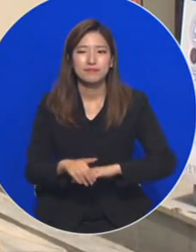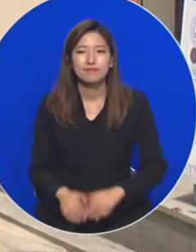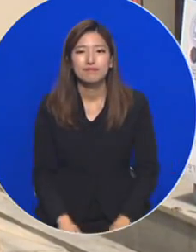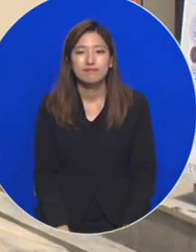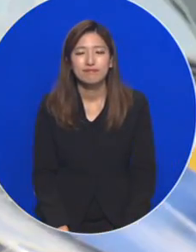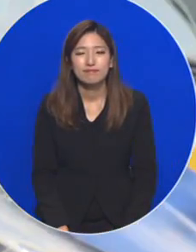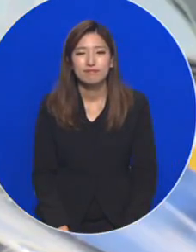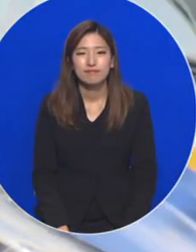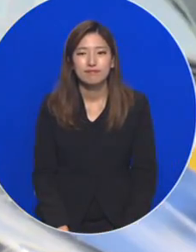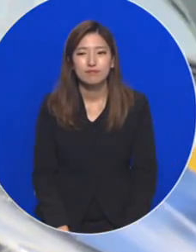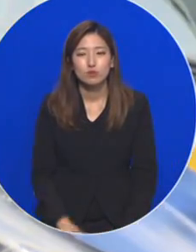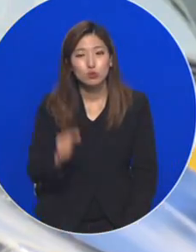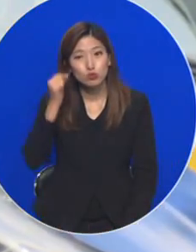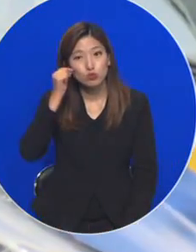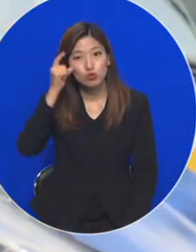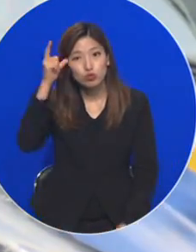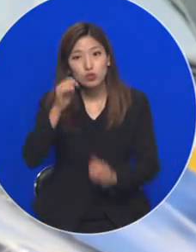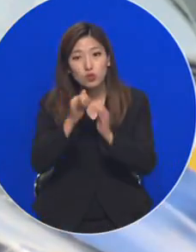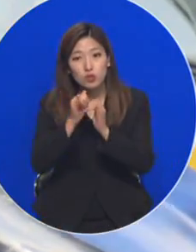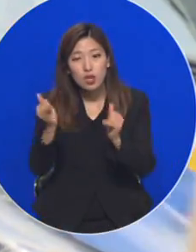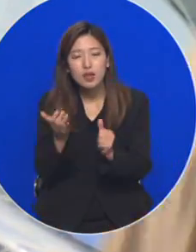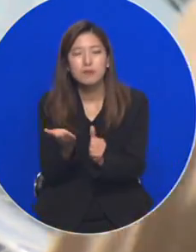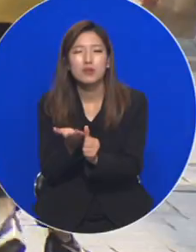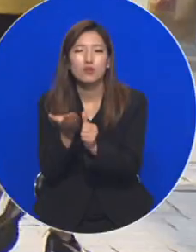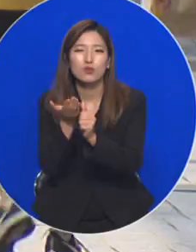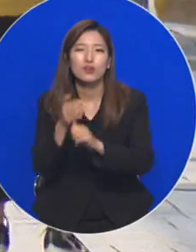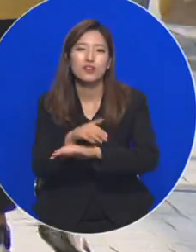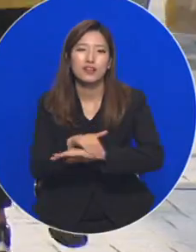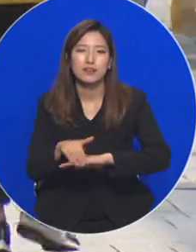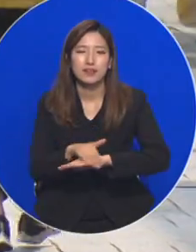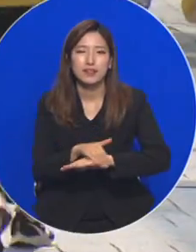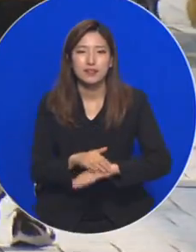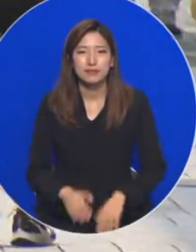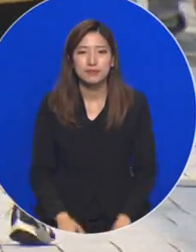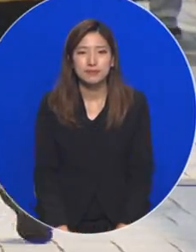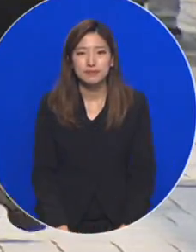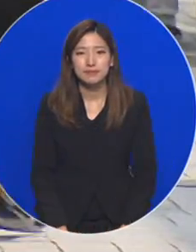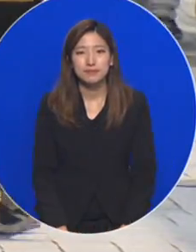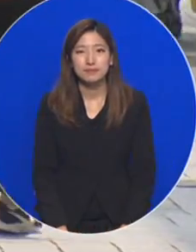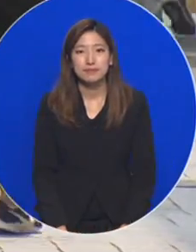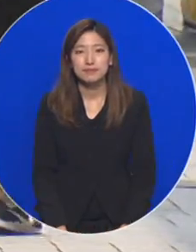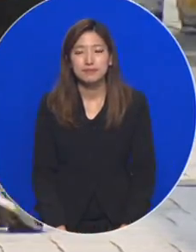양성하는 등 사람에 대한 투자도 확대할 계획입니다 ktb 인격입니다